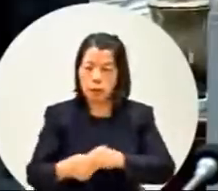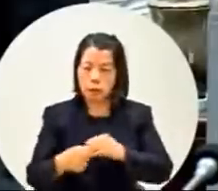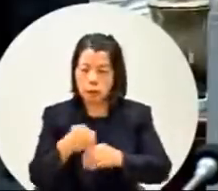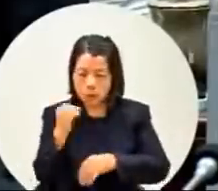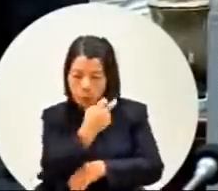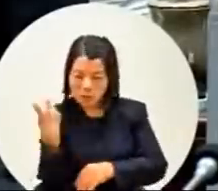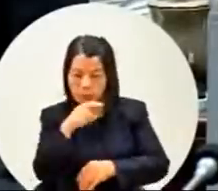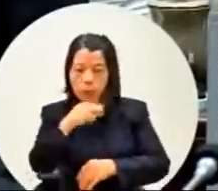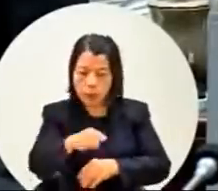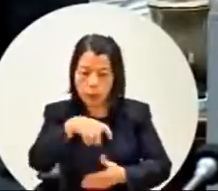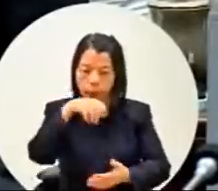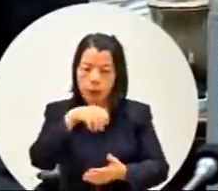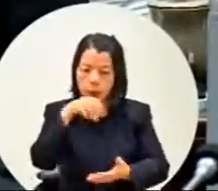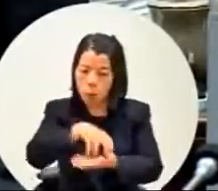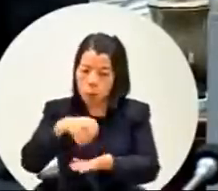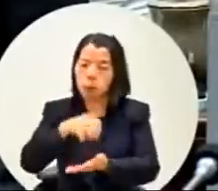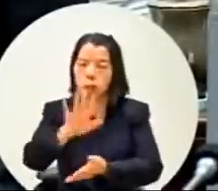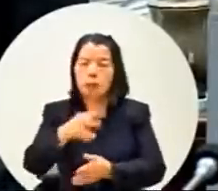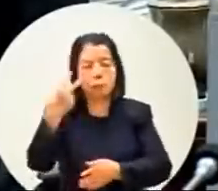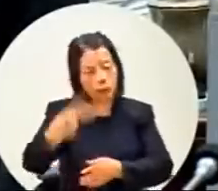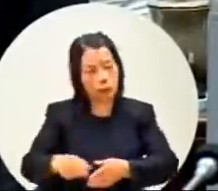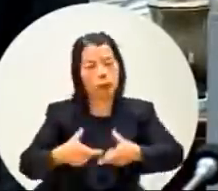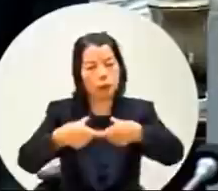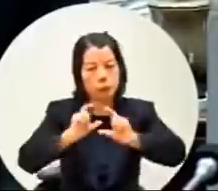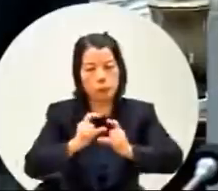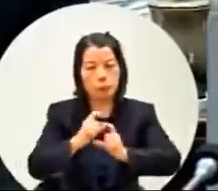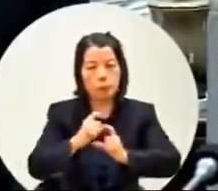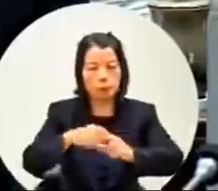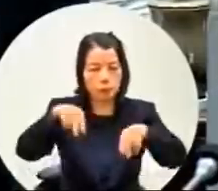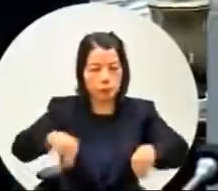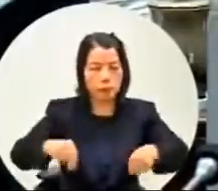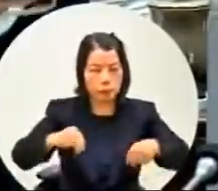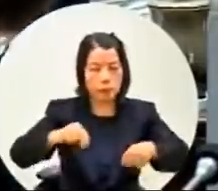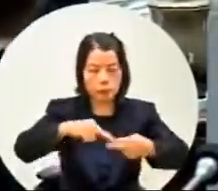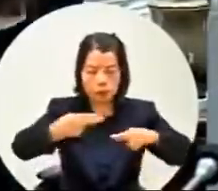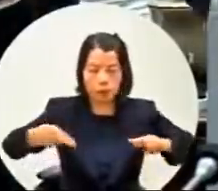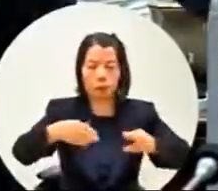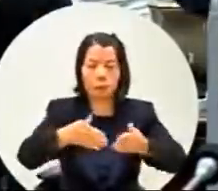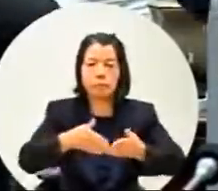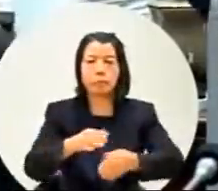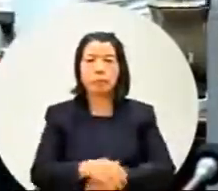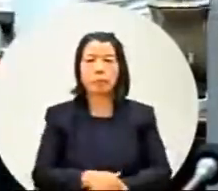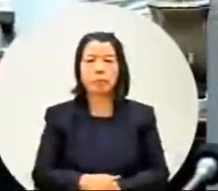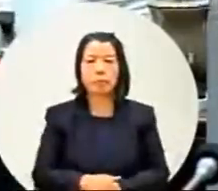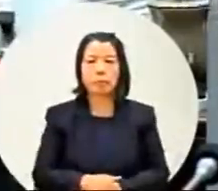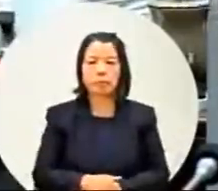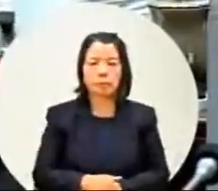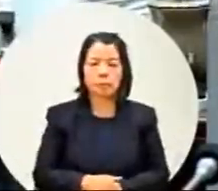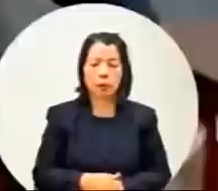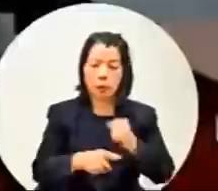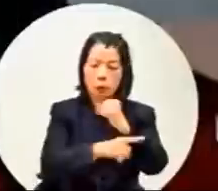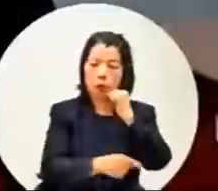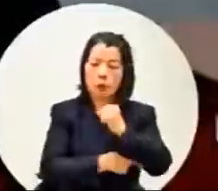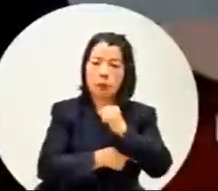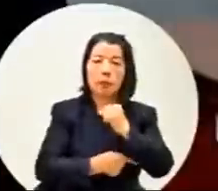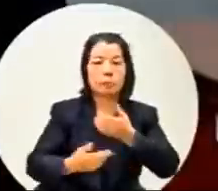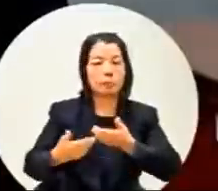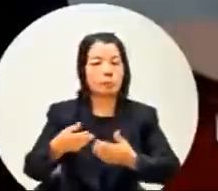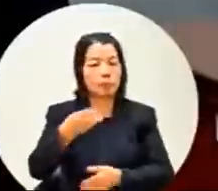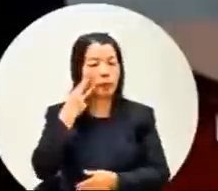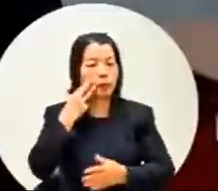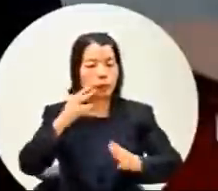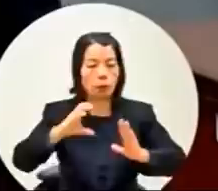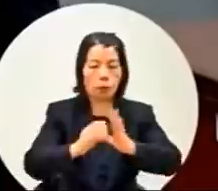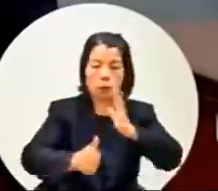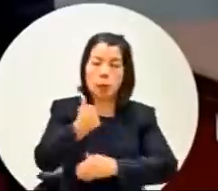果市长你不懂了法律，我请问一下我们的法制局长，局长，请问一下，我问你相同的问题，